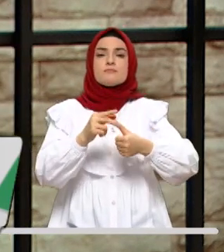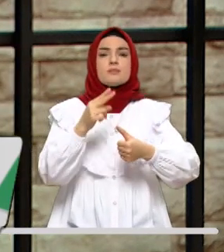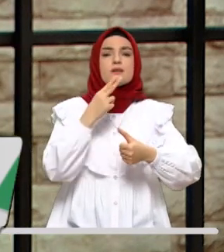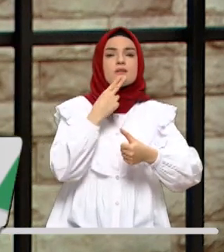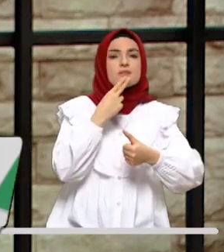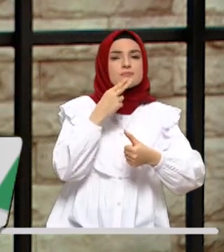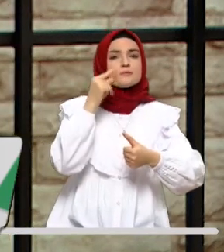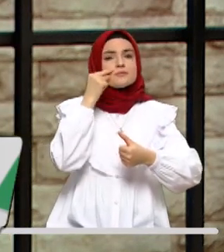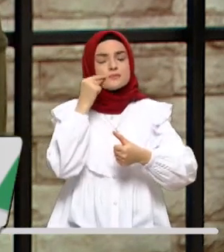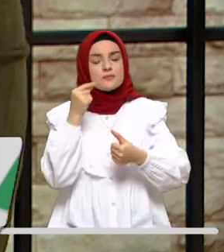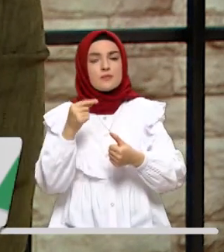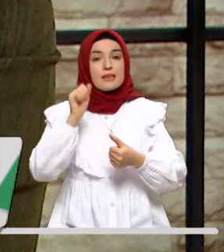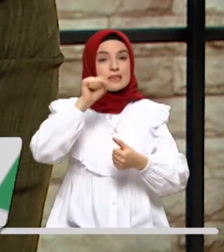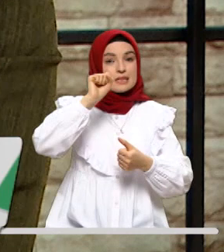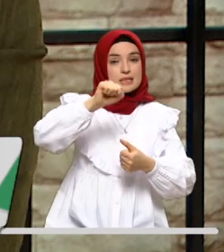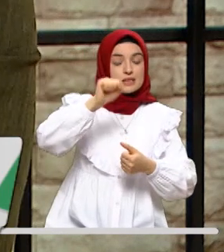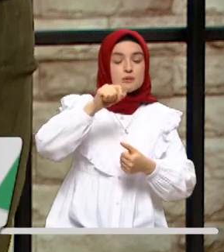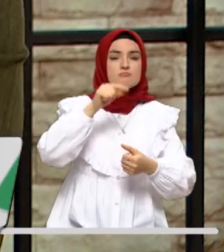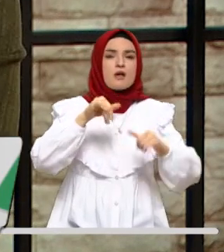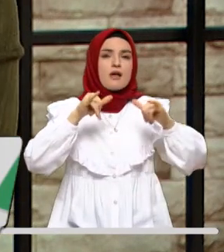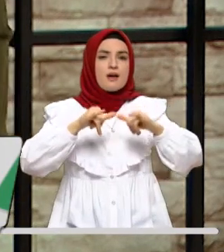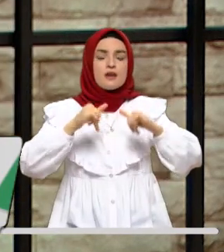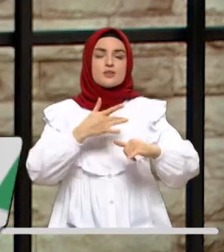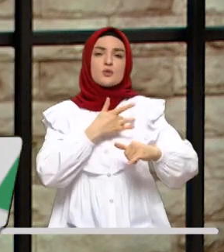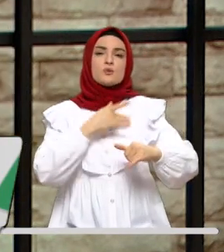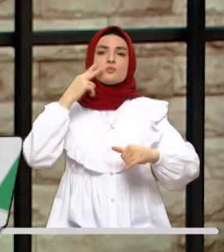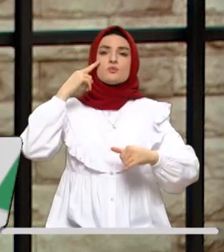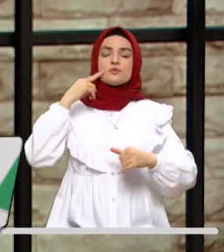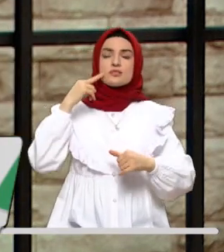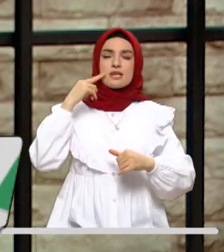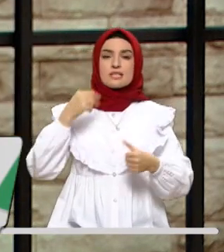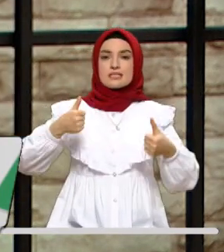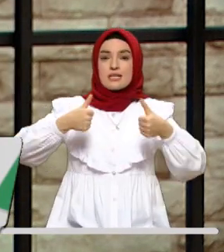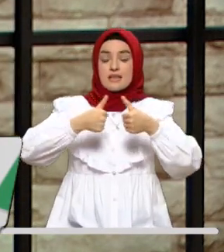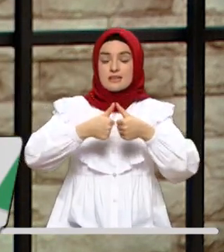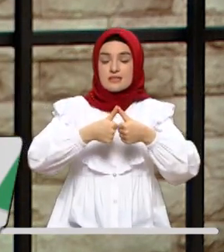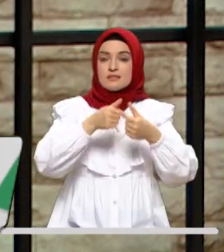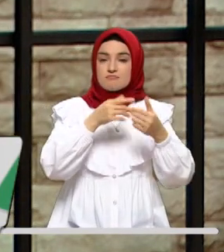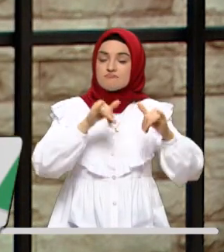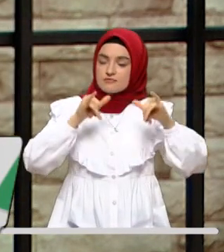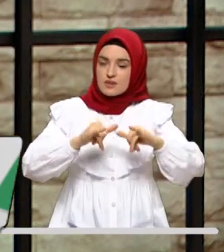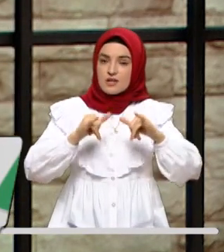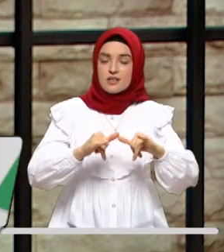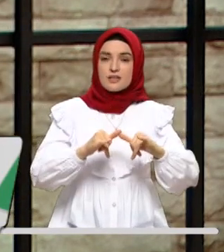kapısını çalar. Aynı Mehmet Akif'in gönül zenginliğinde eşi İsmet Hanım da gönül zenginliği içerisindendir.